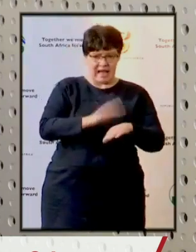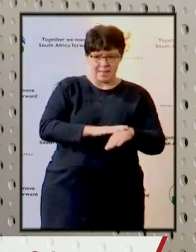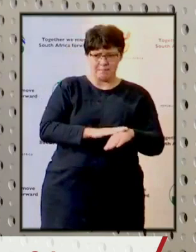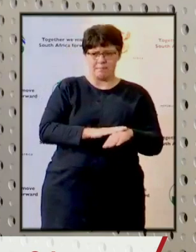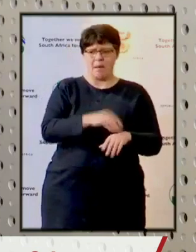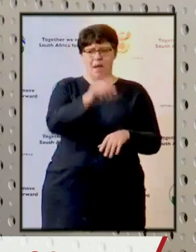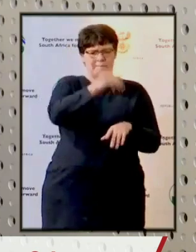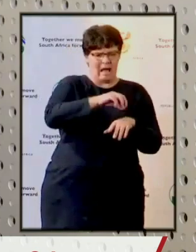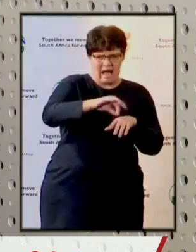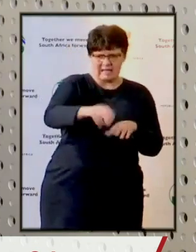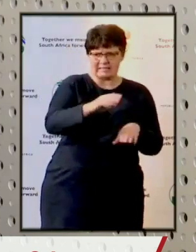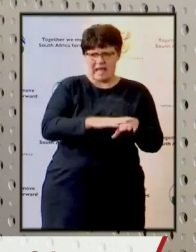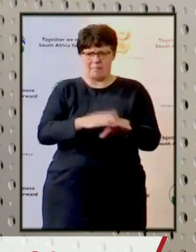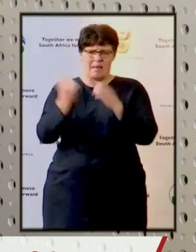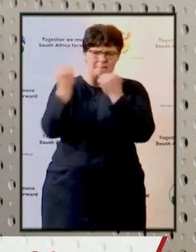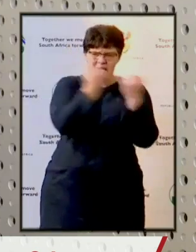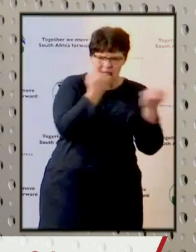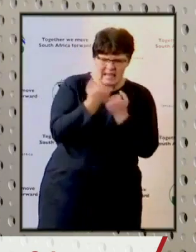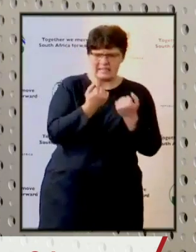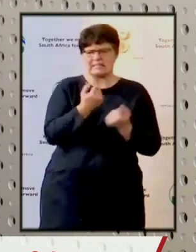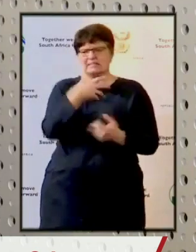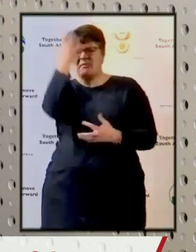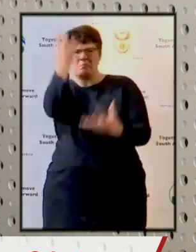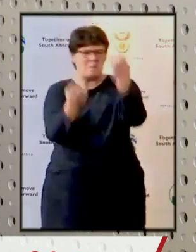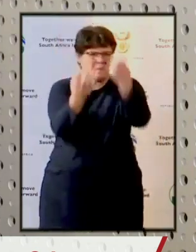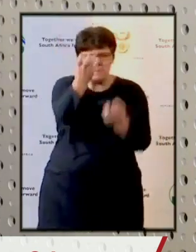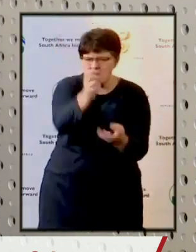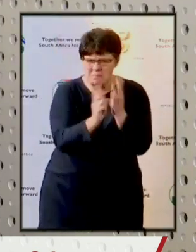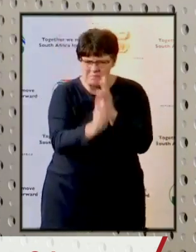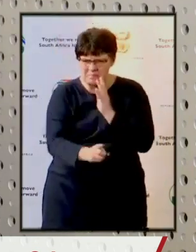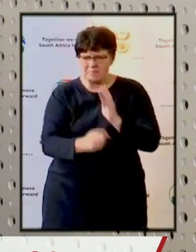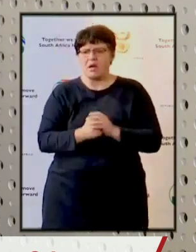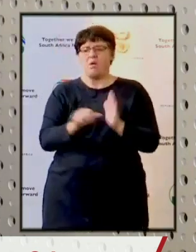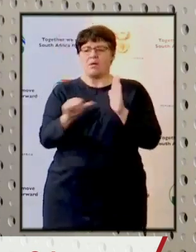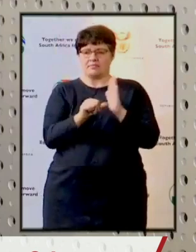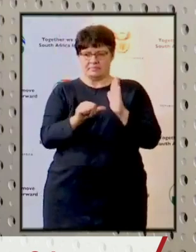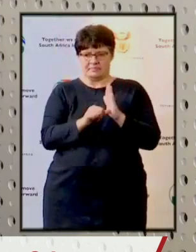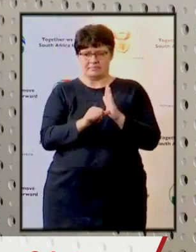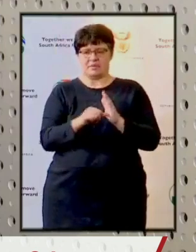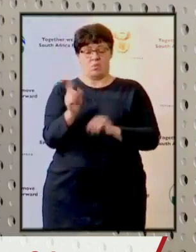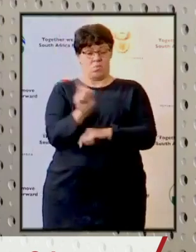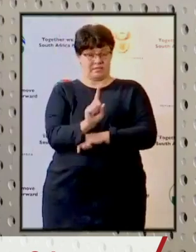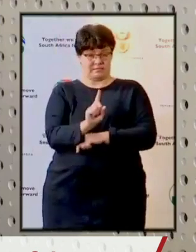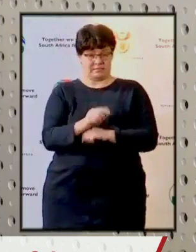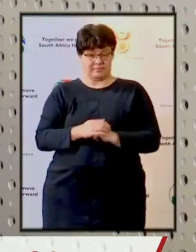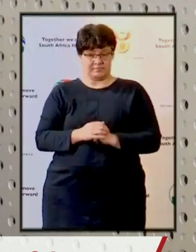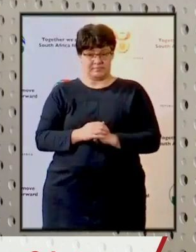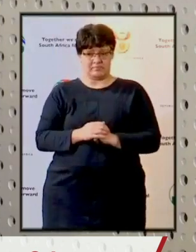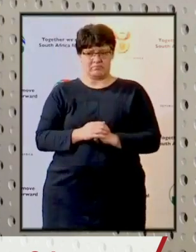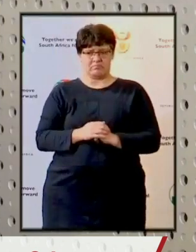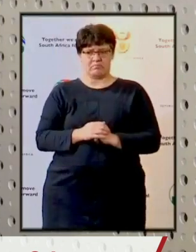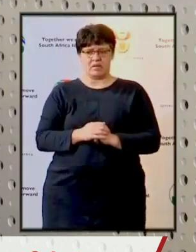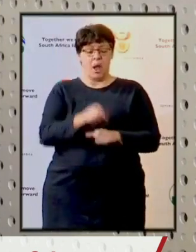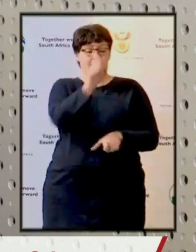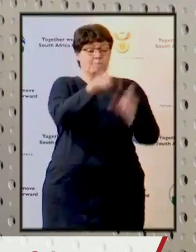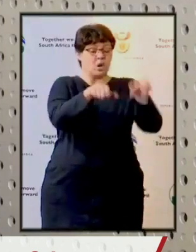umbila. Kodwa okubalekile ukuthi asingathi silanda basebenzi